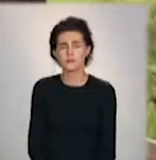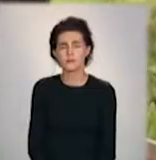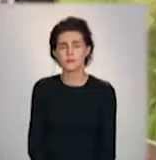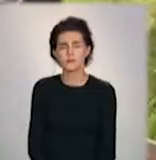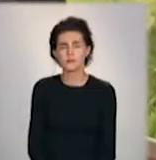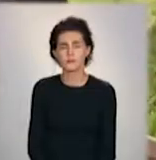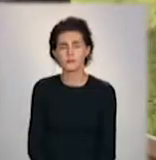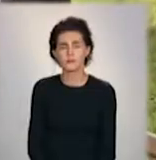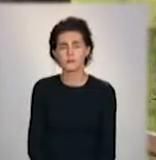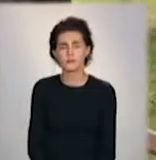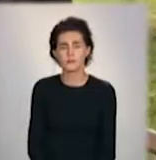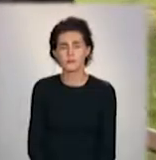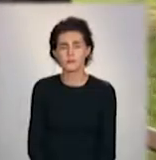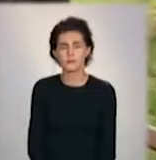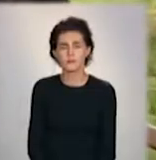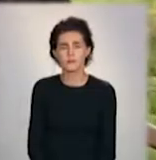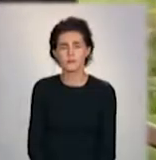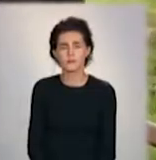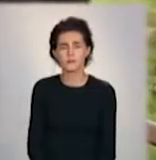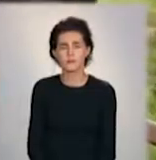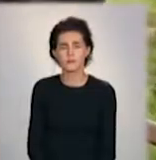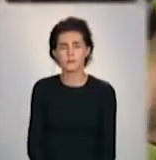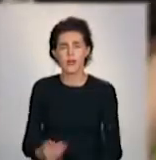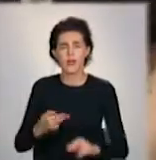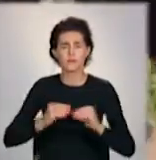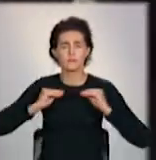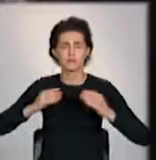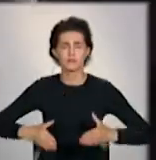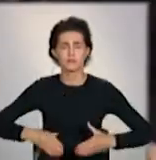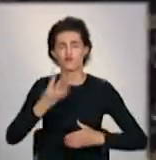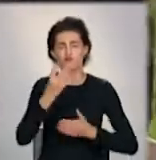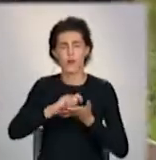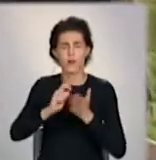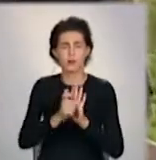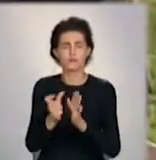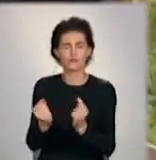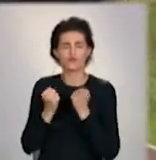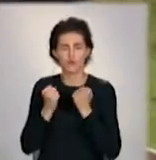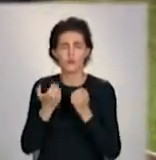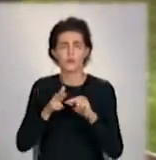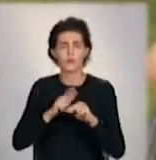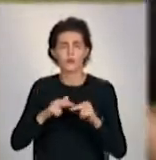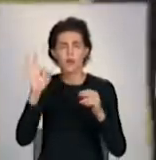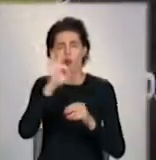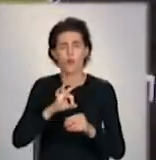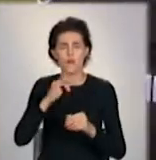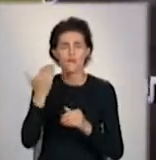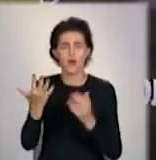А сколько вес у него? В данном модели бронежилета 4 класса защиты от автоматического